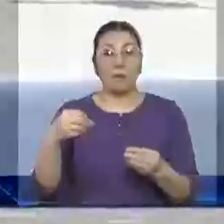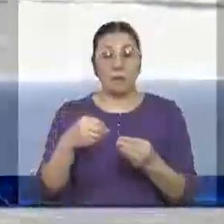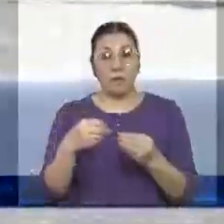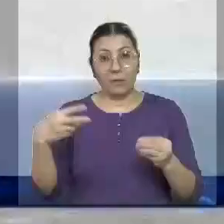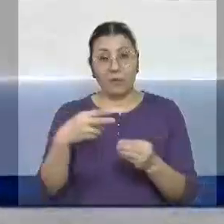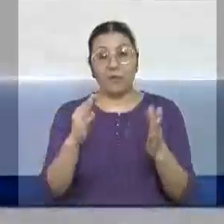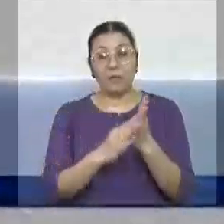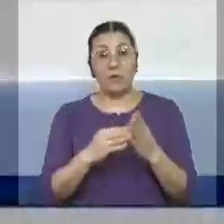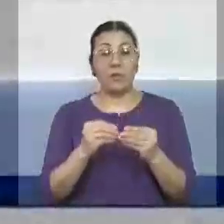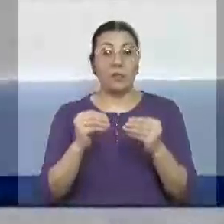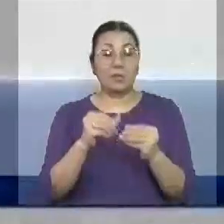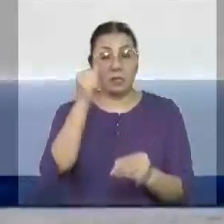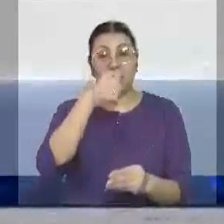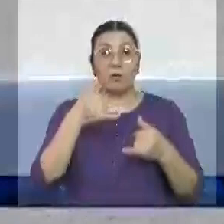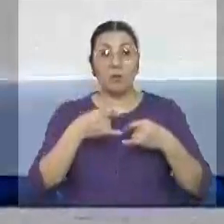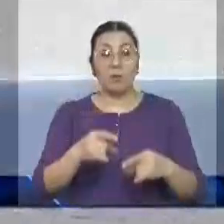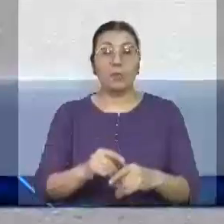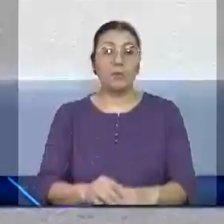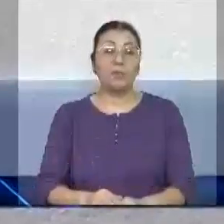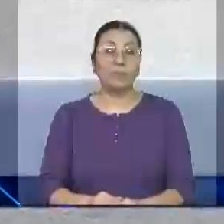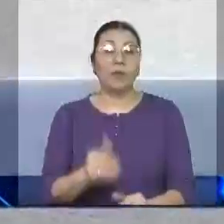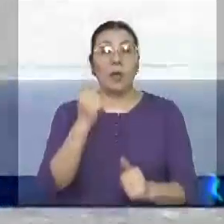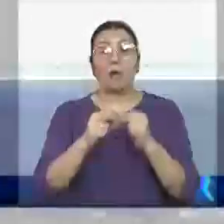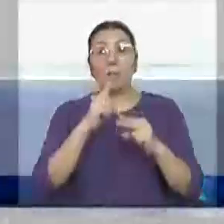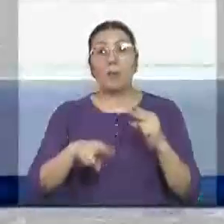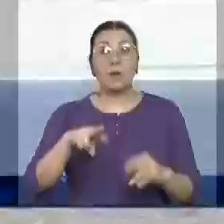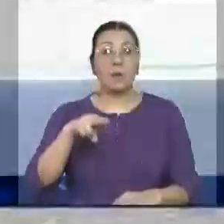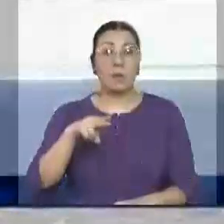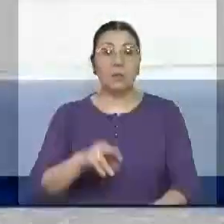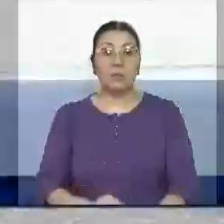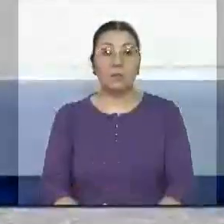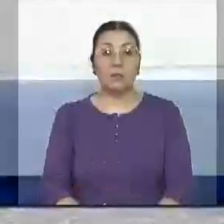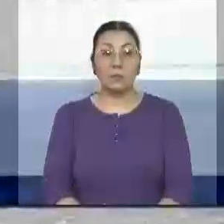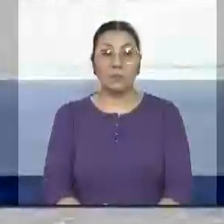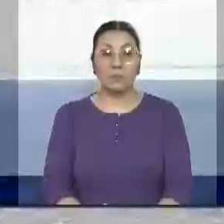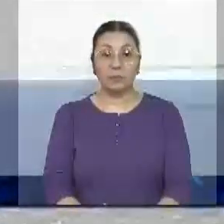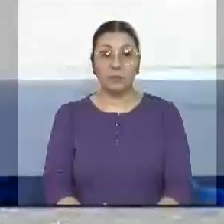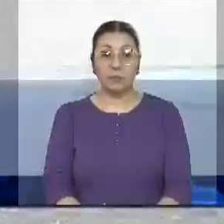годов рождения. Турнир завершится в эту пятницу. Инкара Крашаева, Смат Каликенов, телеканал Актобе.